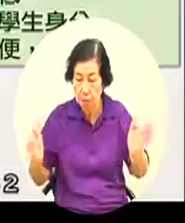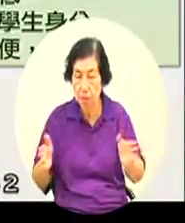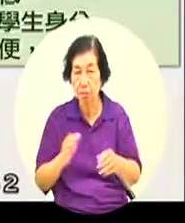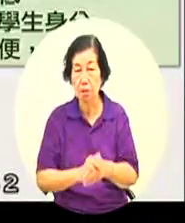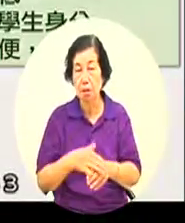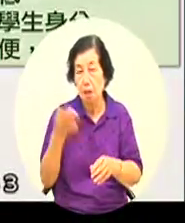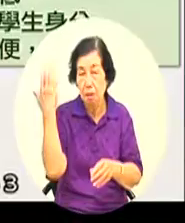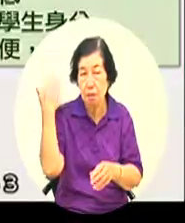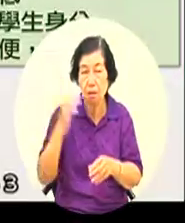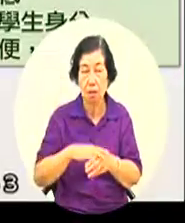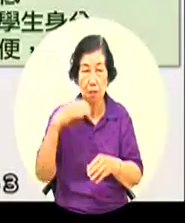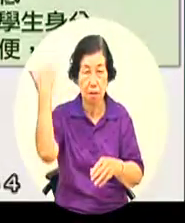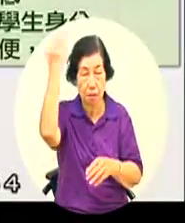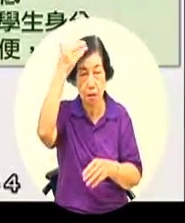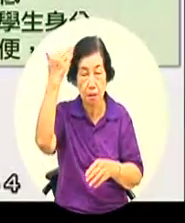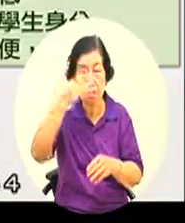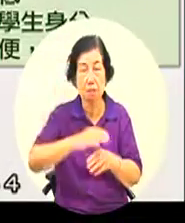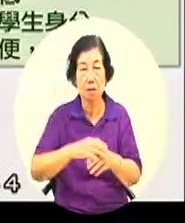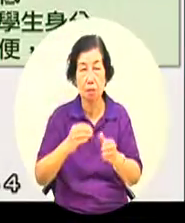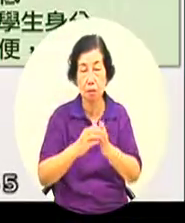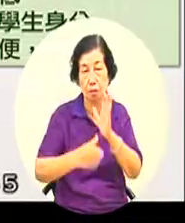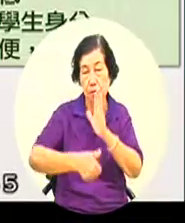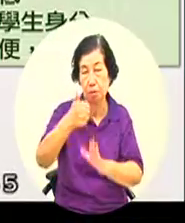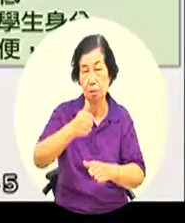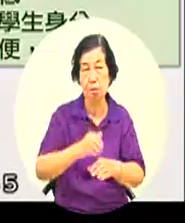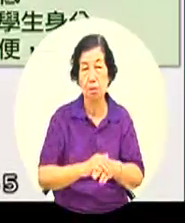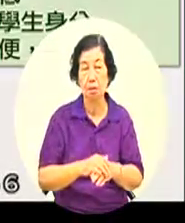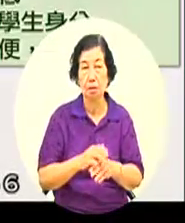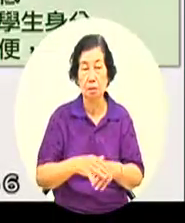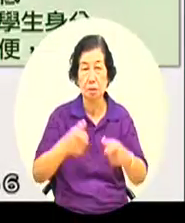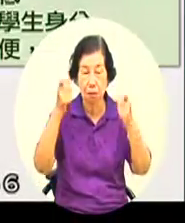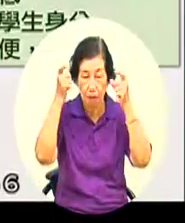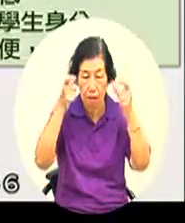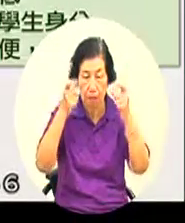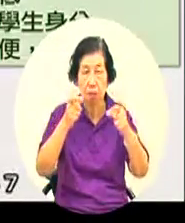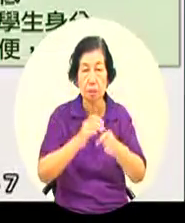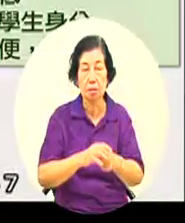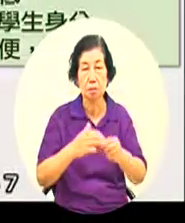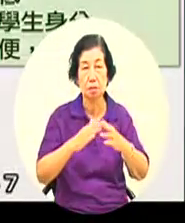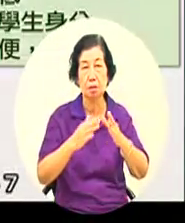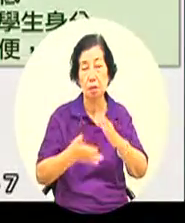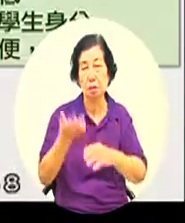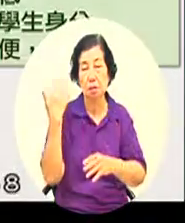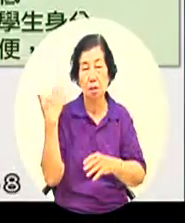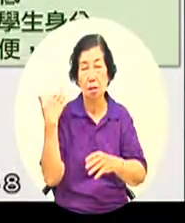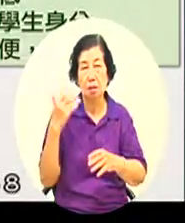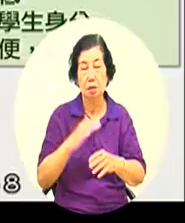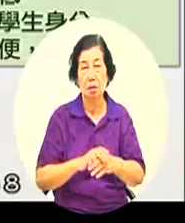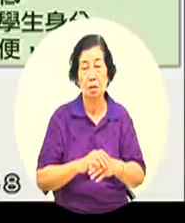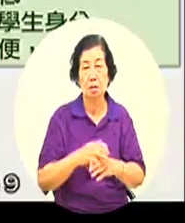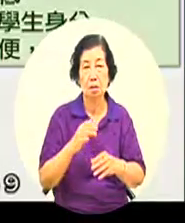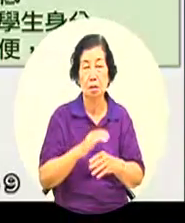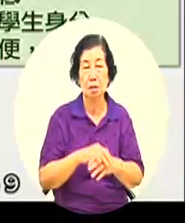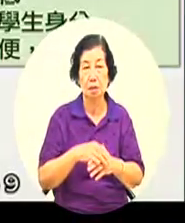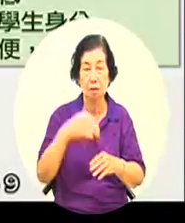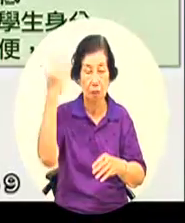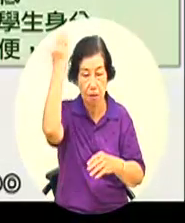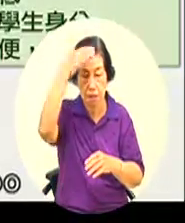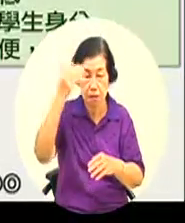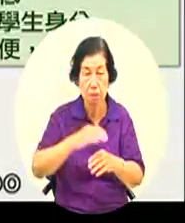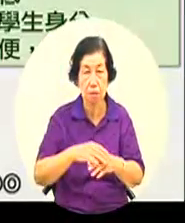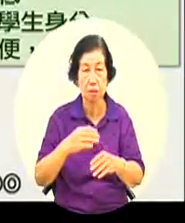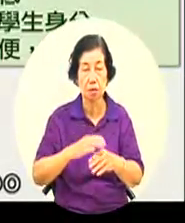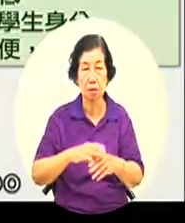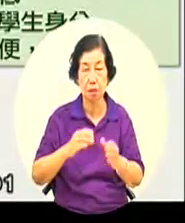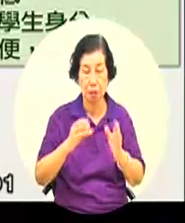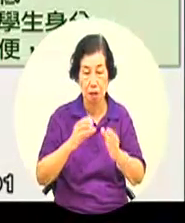郑局长时代有做，高雄市呢叫做 Dr. Go。 那因为 当初郑局长的做法是由上而下，